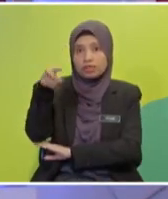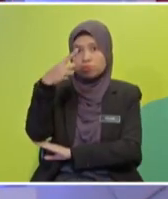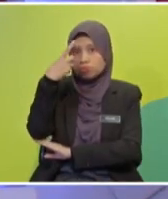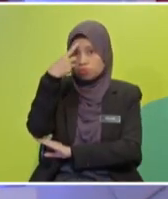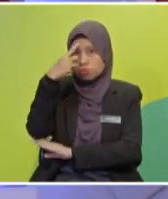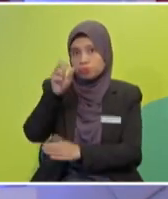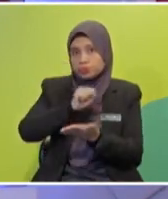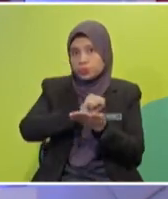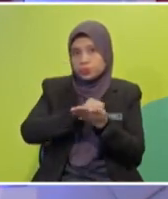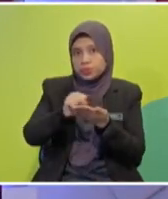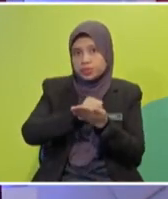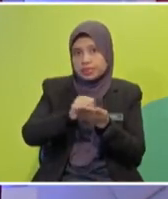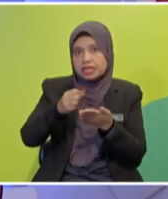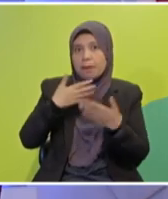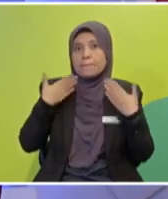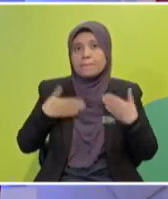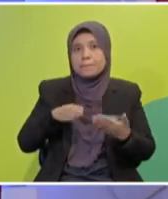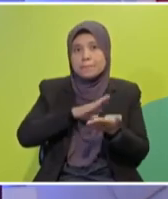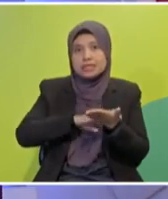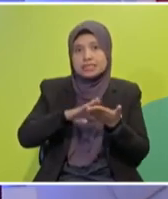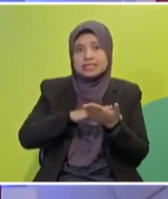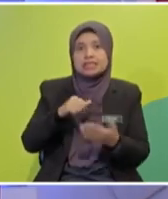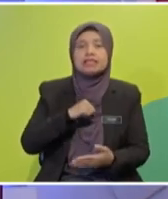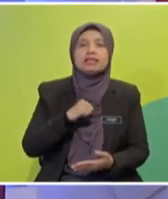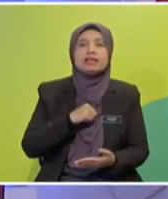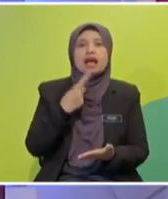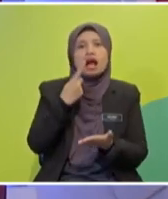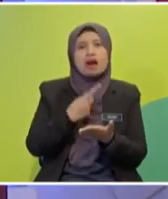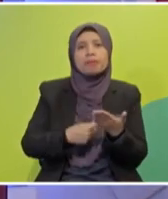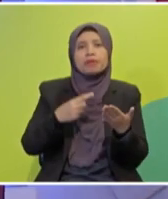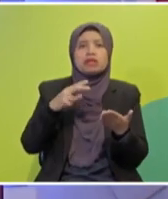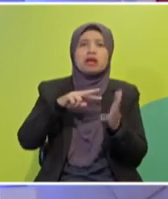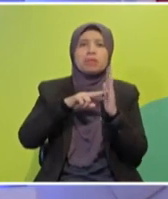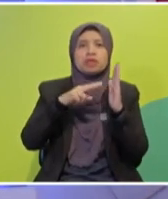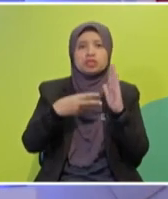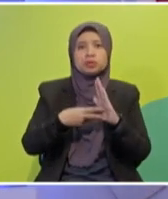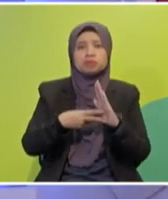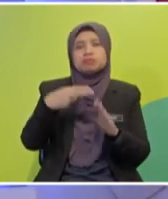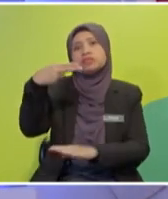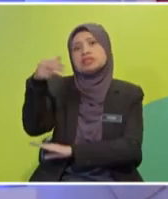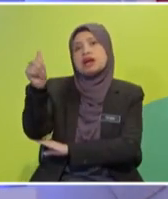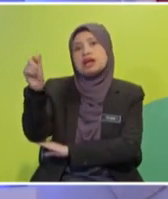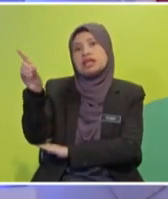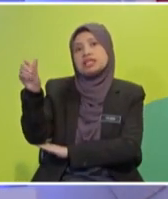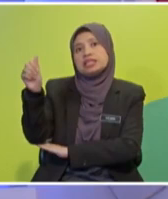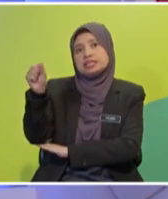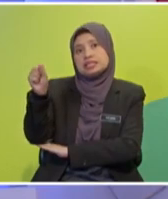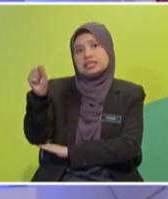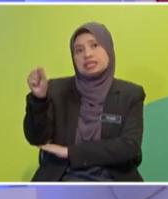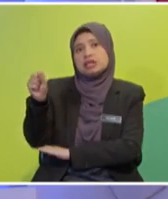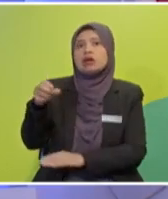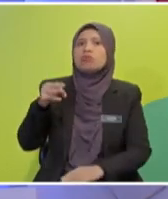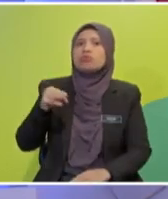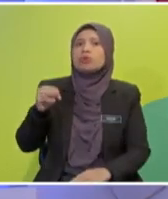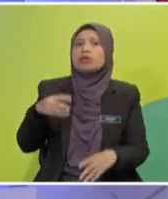kita. Okey, mari kita belajar apa maksud hadas. Okey, mungkin murid-murid pernah